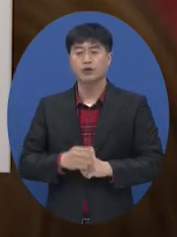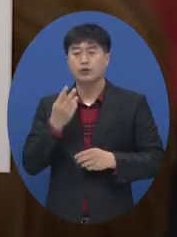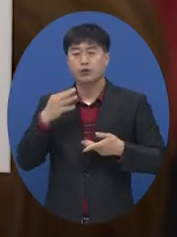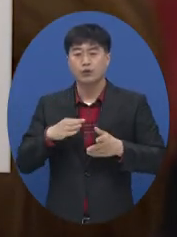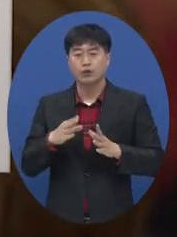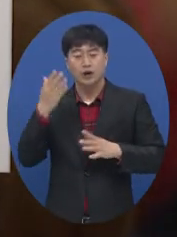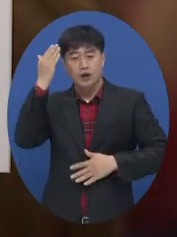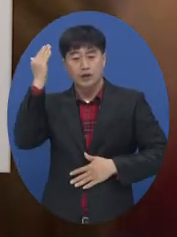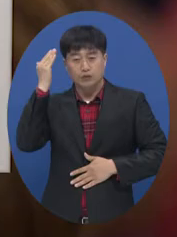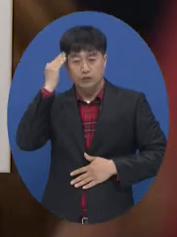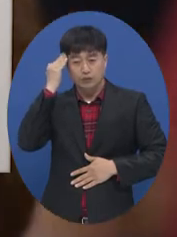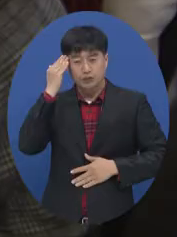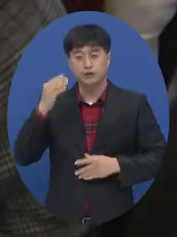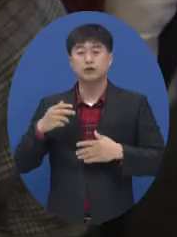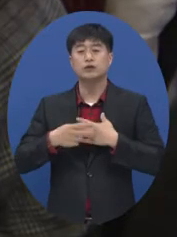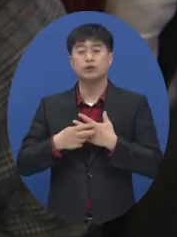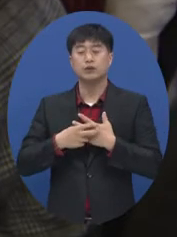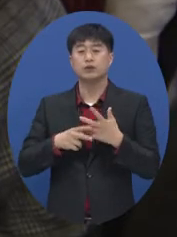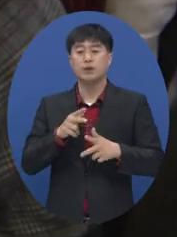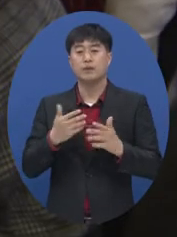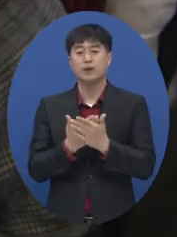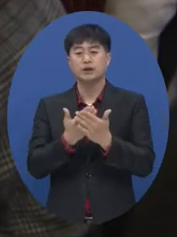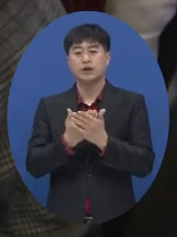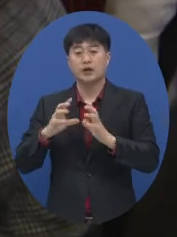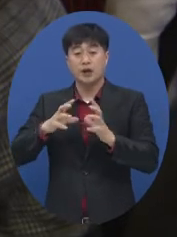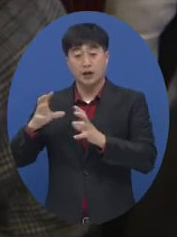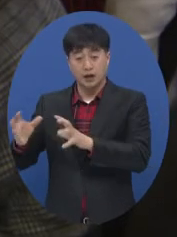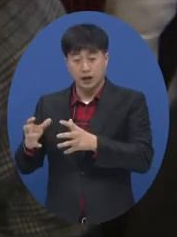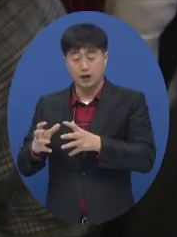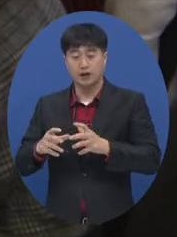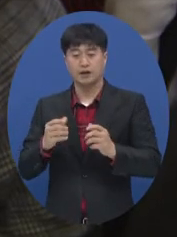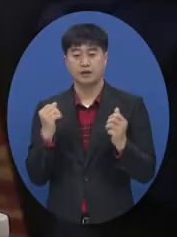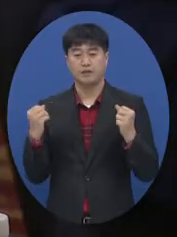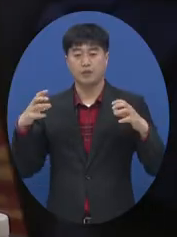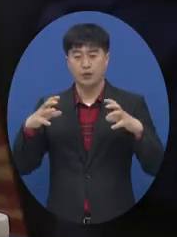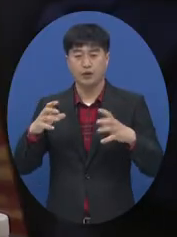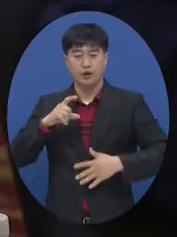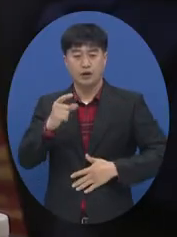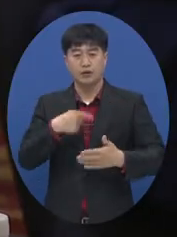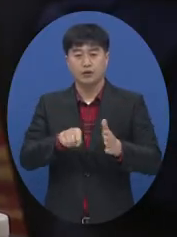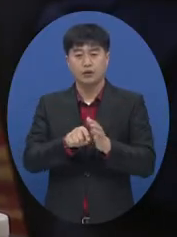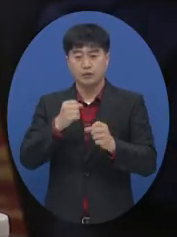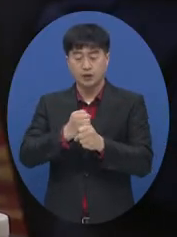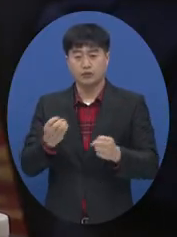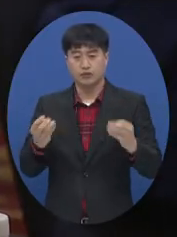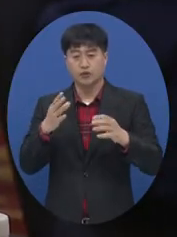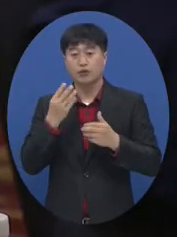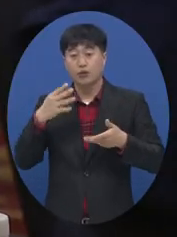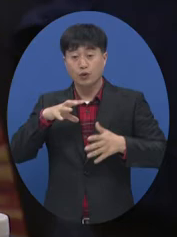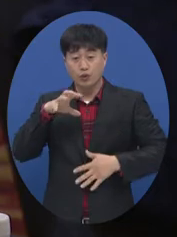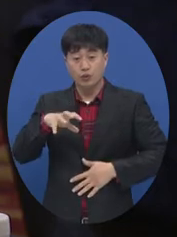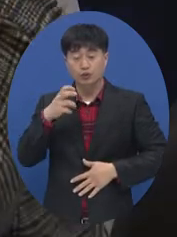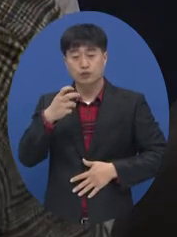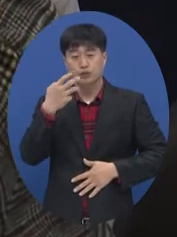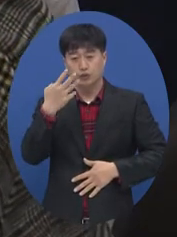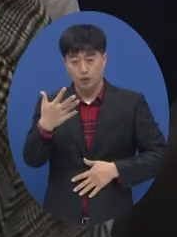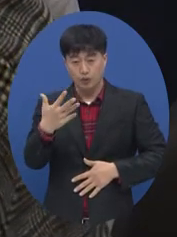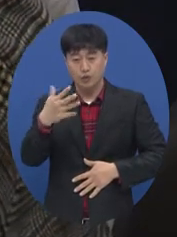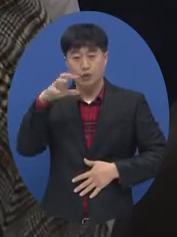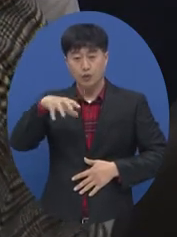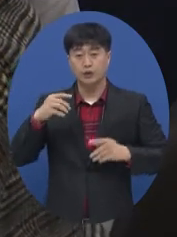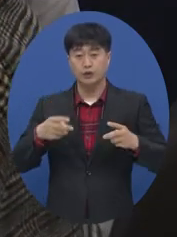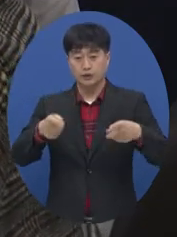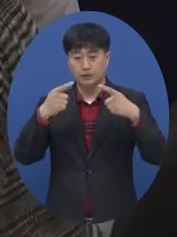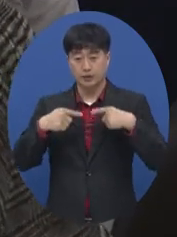경기도가 국내 의료산업 발전과 국가 간 협력 강화 차원에서 만든 행사. 경기 지역 소재 기업 28곳이 참석해 해외